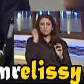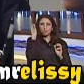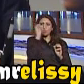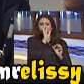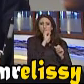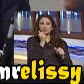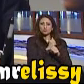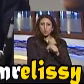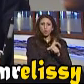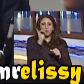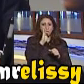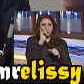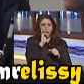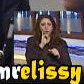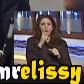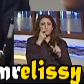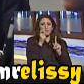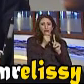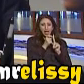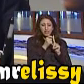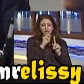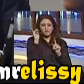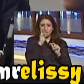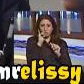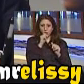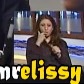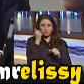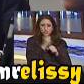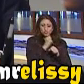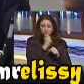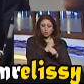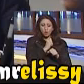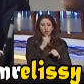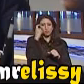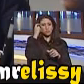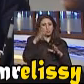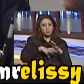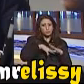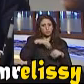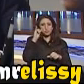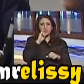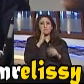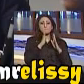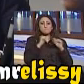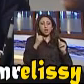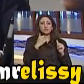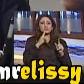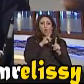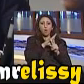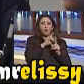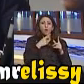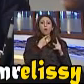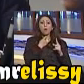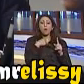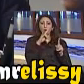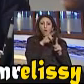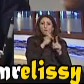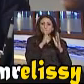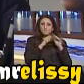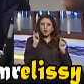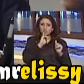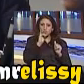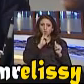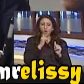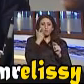رمزية الهدف منها زي ما حضرتك طبعا بتحب بلادك ونحن نحب بلادنا وكل المصريين بيحبوا